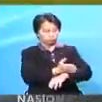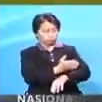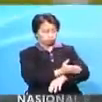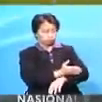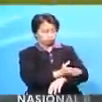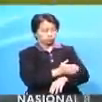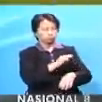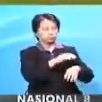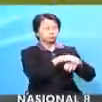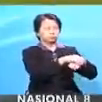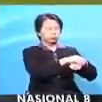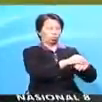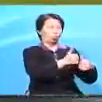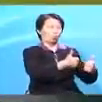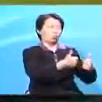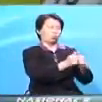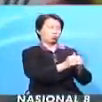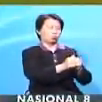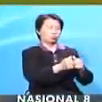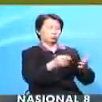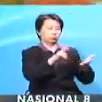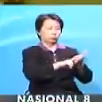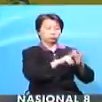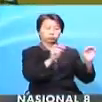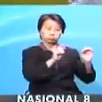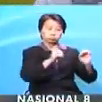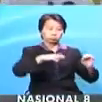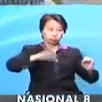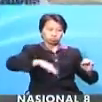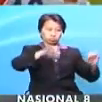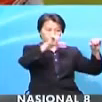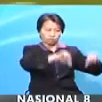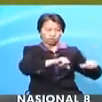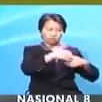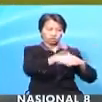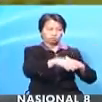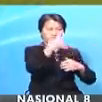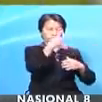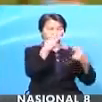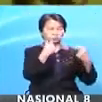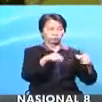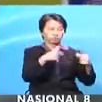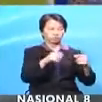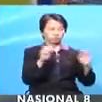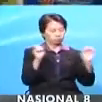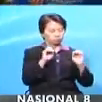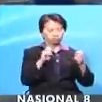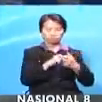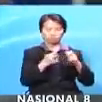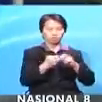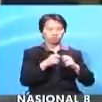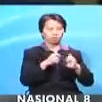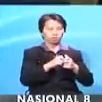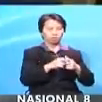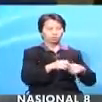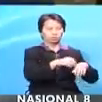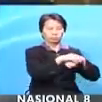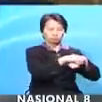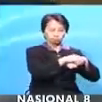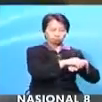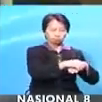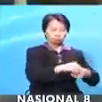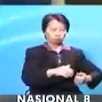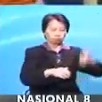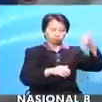yang masihkah record tanpa kalah selepas dua perlawanan tiada masalah buat Squad kendalian